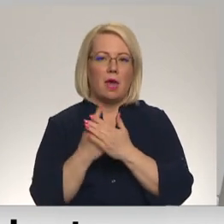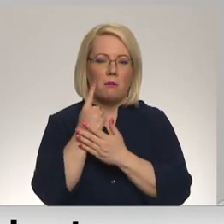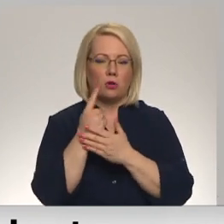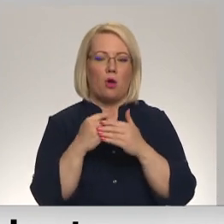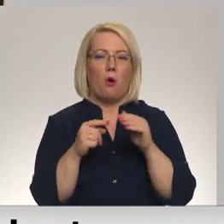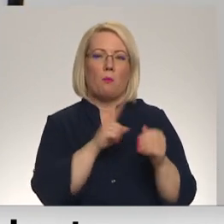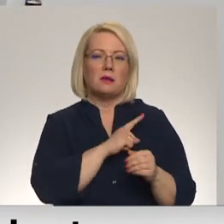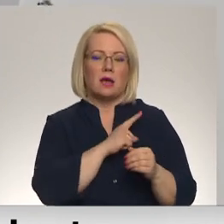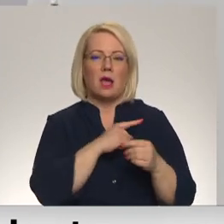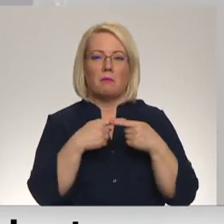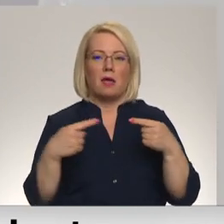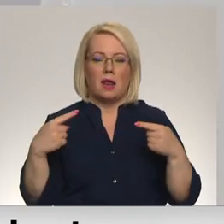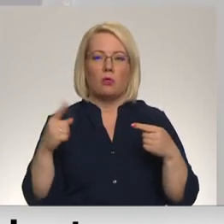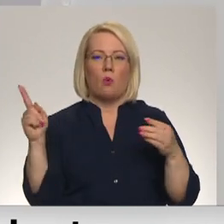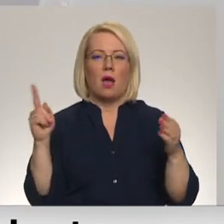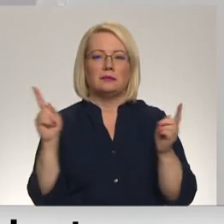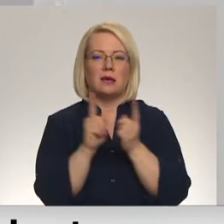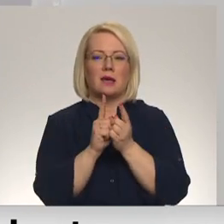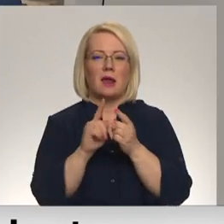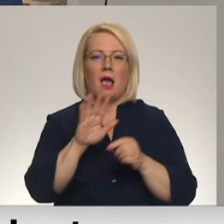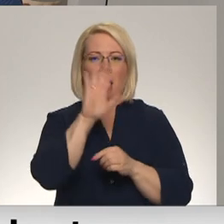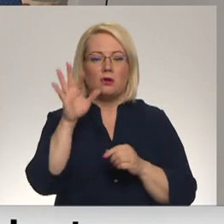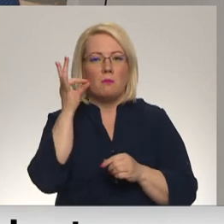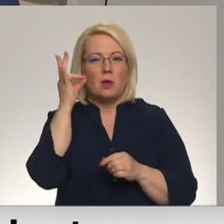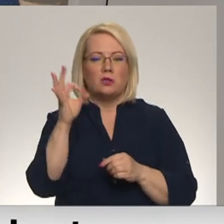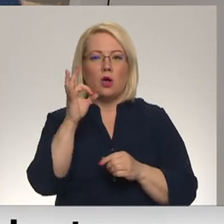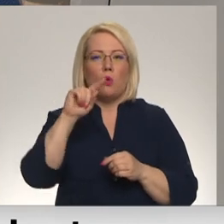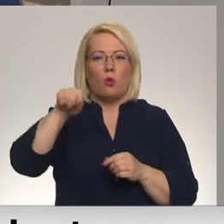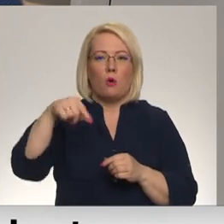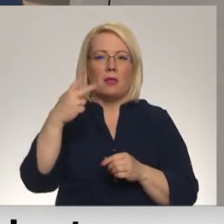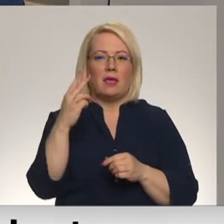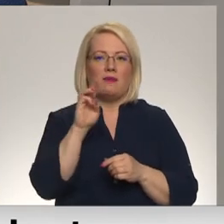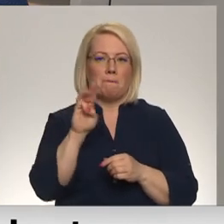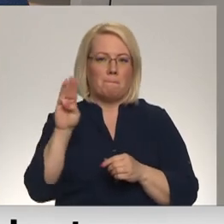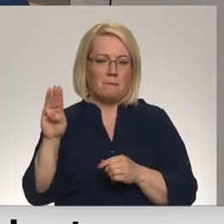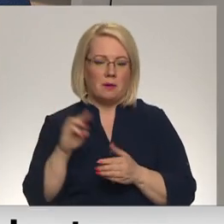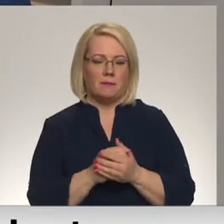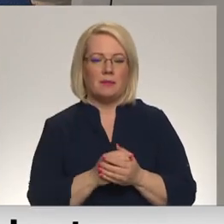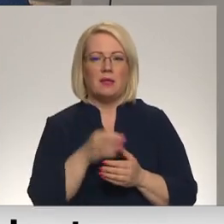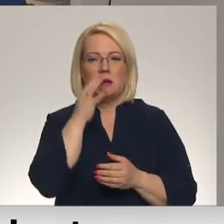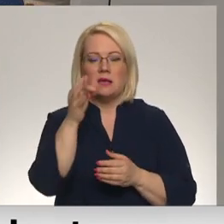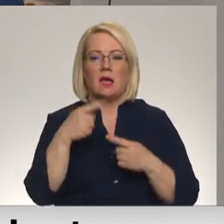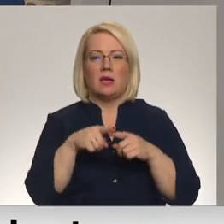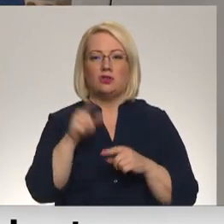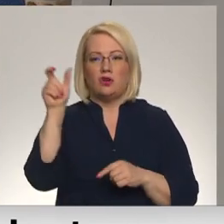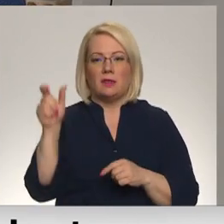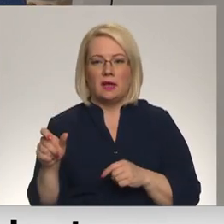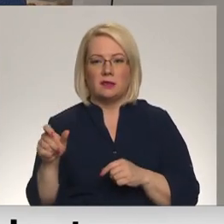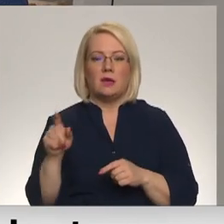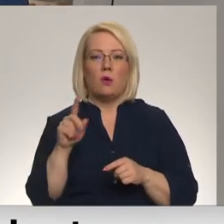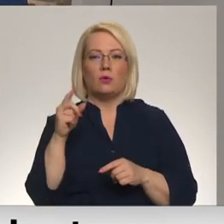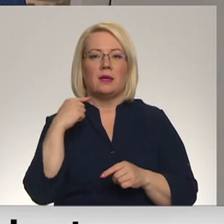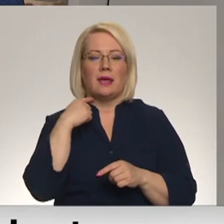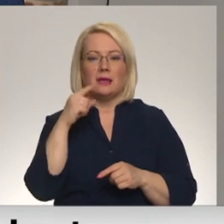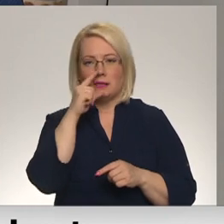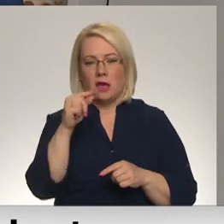no saskars ar gaisu un ar precizitāti 0,2 mm, stāsta medicīnas inženieris. Rīgas Stradiņu universitātes rektors norāda,